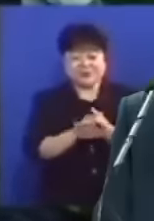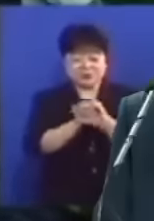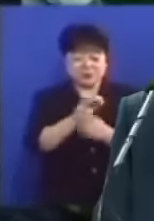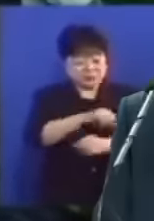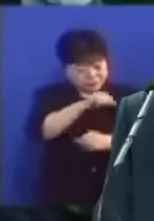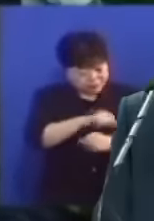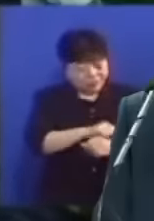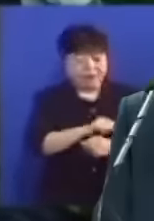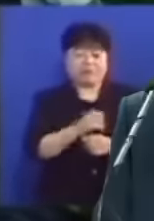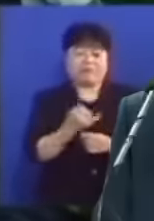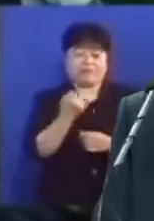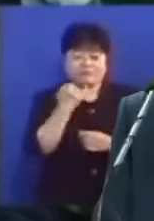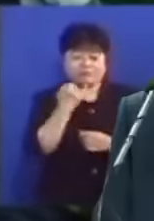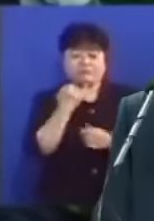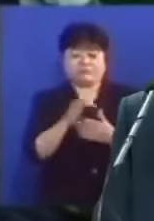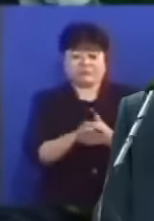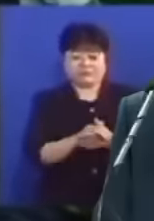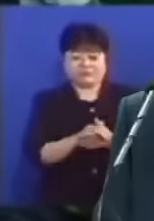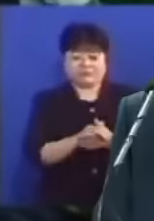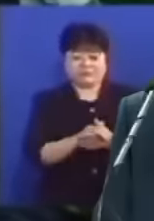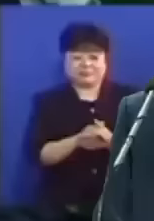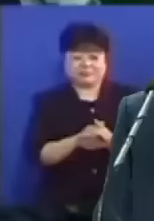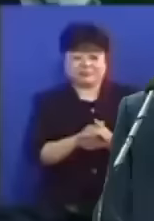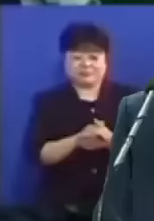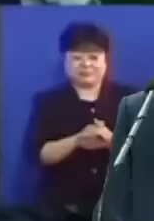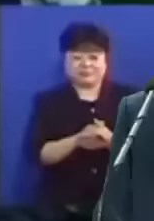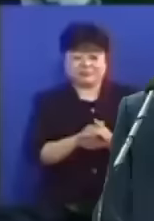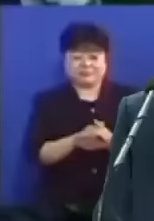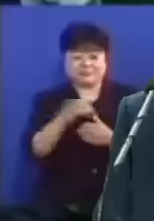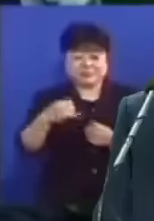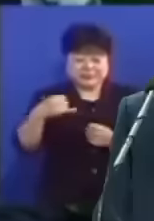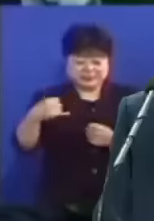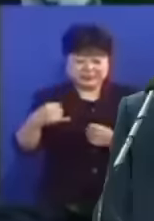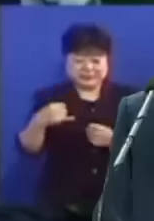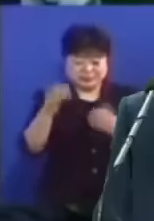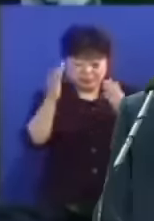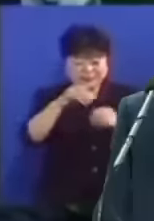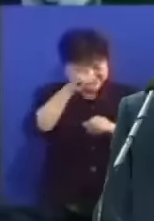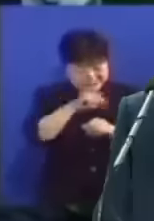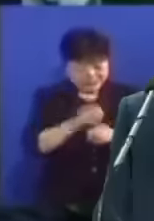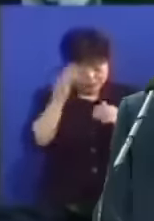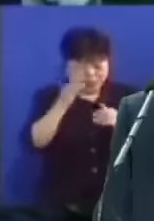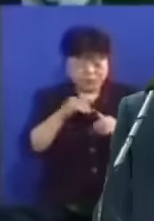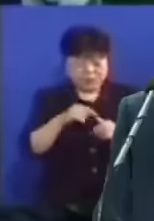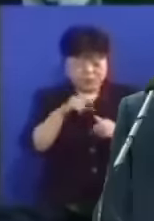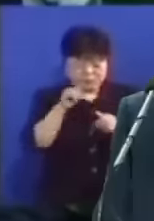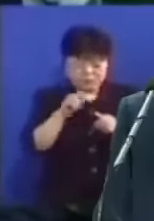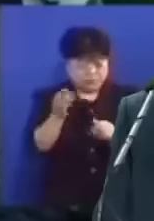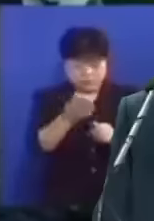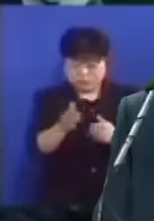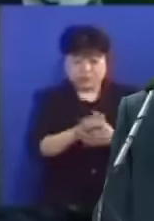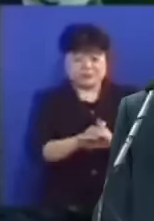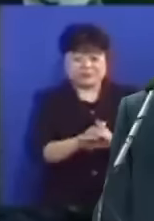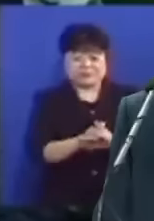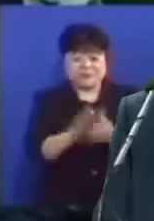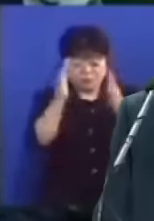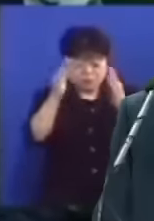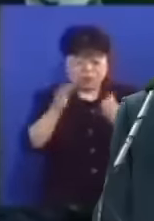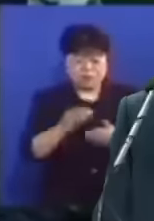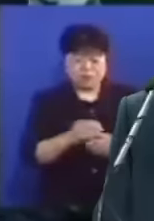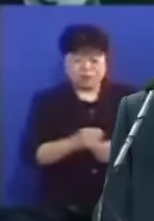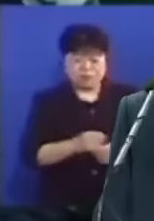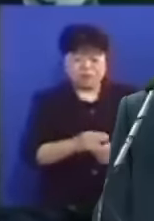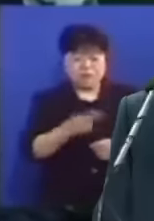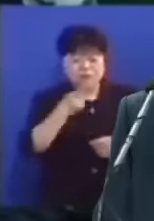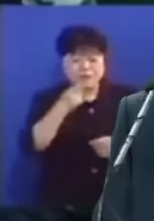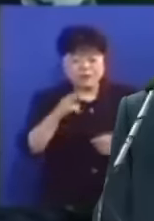때야 기도하라고 말할 필요 없어요. 자식들 보고 공부 잘하는 자식 보고 공부하라 공부하라 합니까? 공부 안 하니까냐